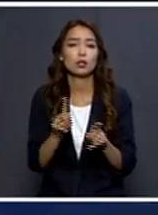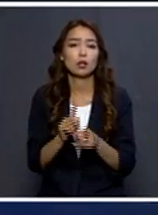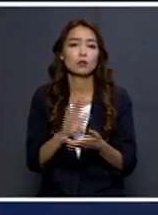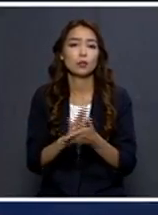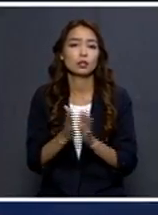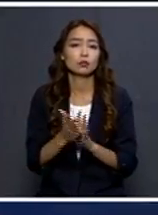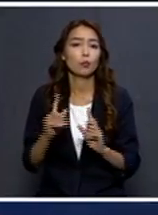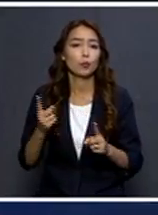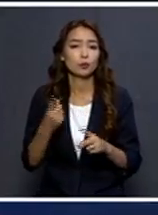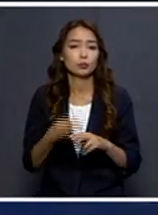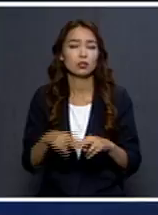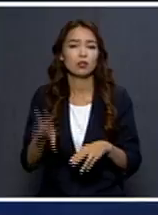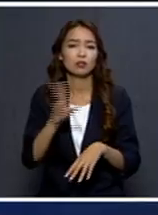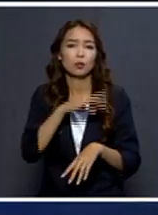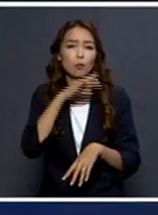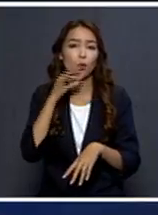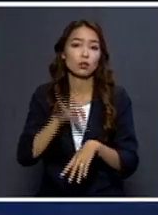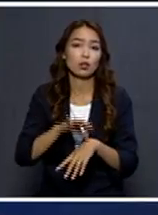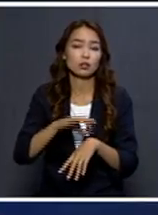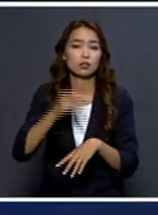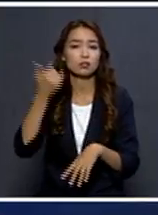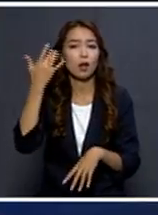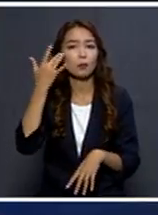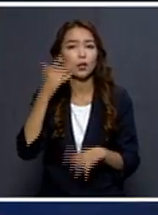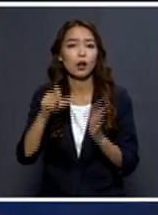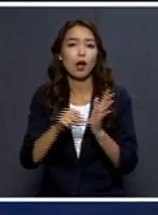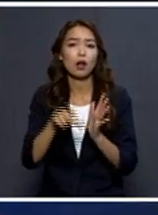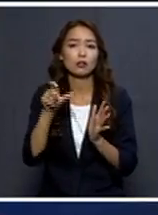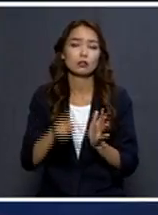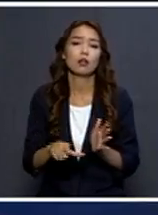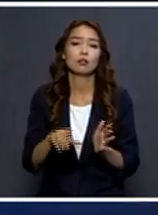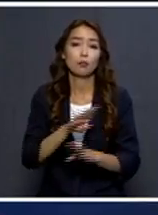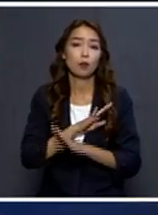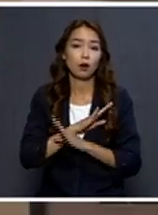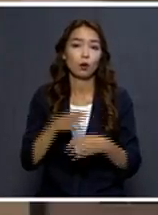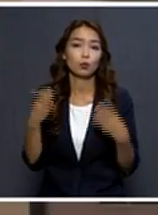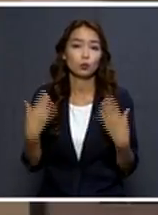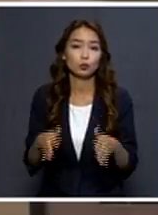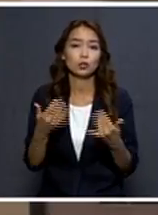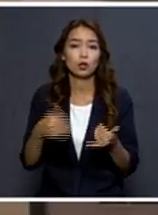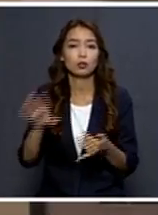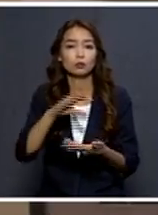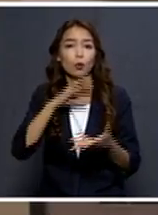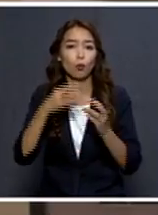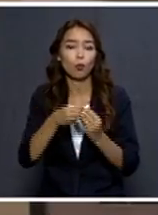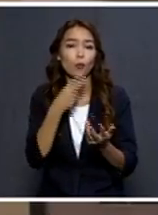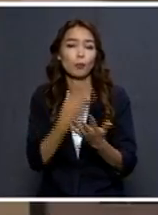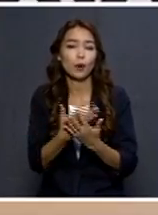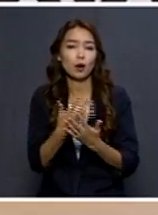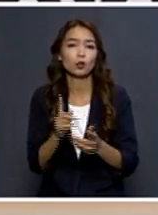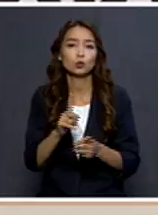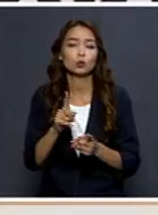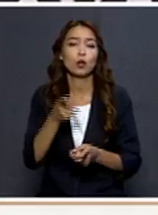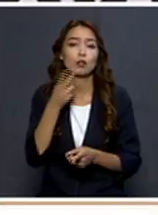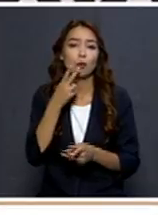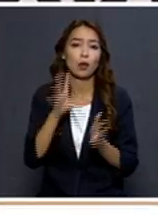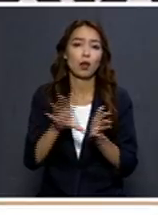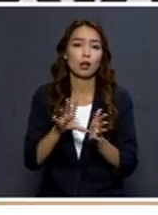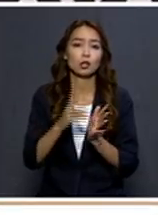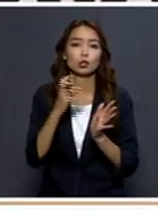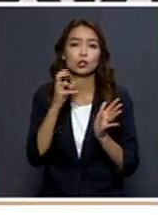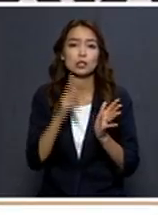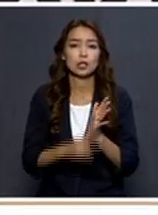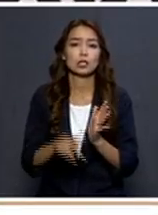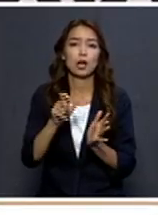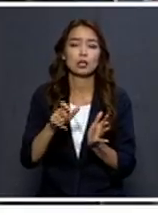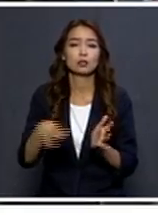шылымен байланысты аурулардан Америкада 6 адам қайтыс болды. Жалпы алғанда осы темекіден науқастанған 380-дей адам